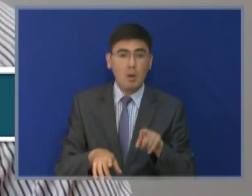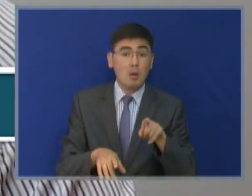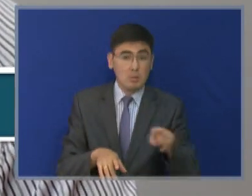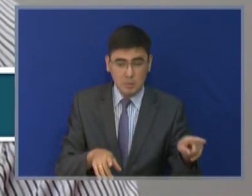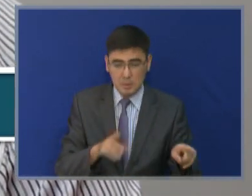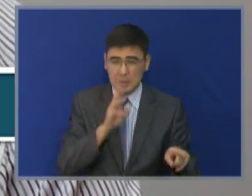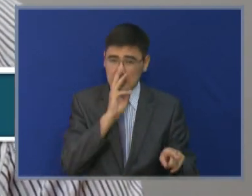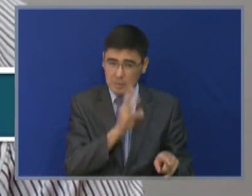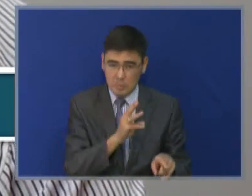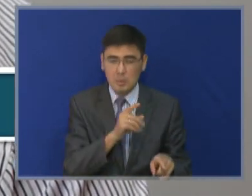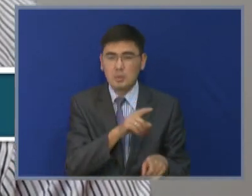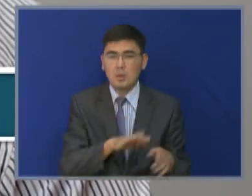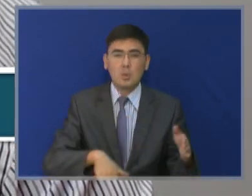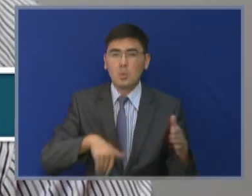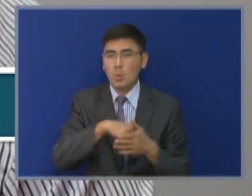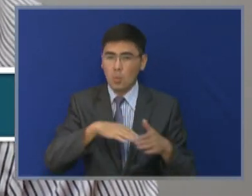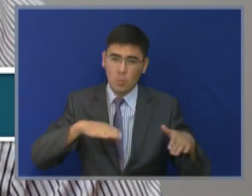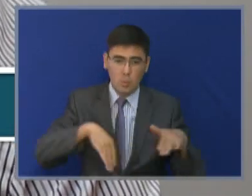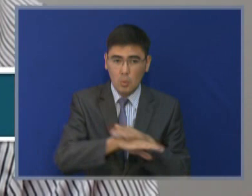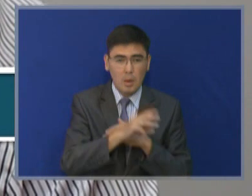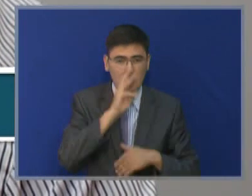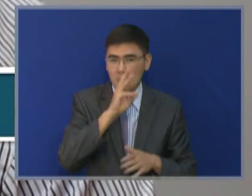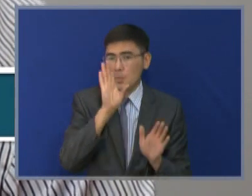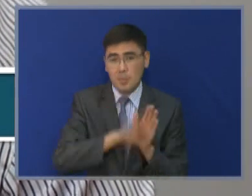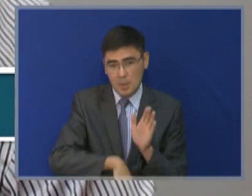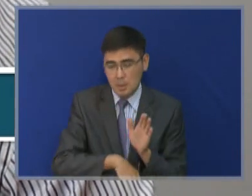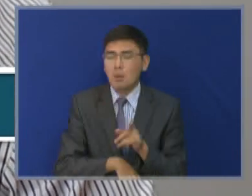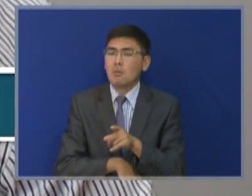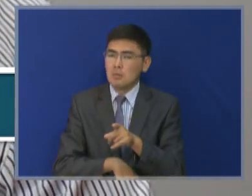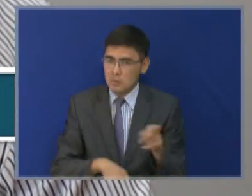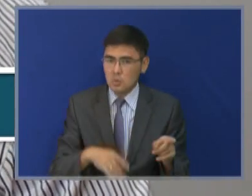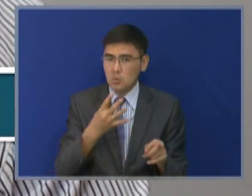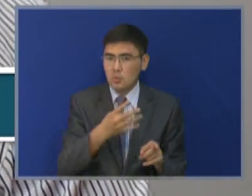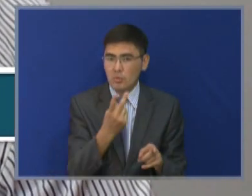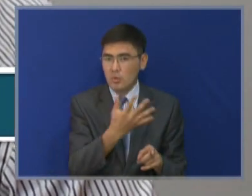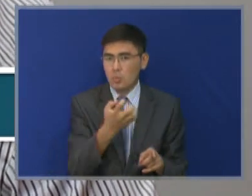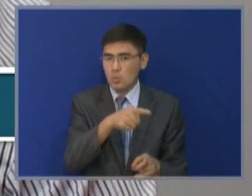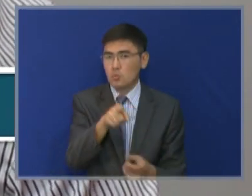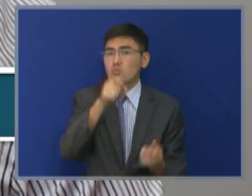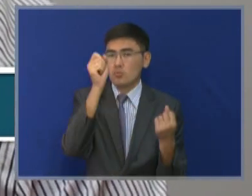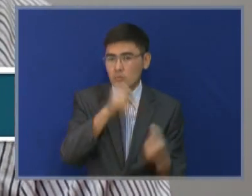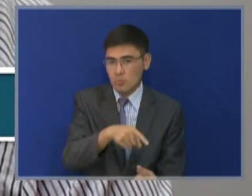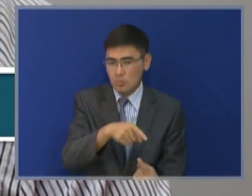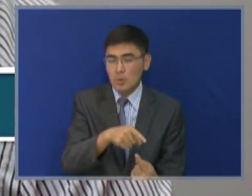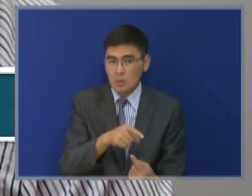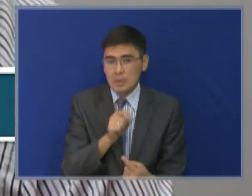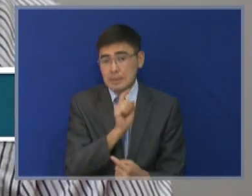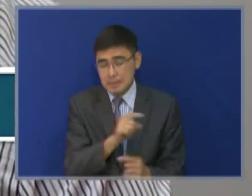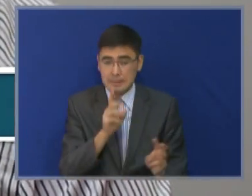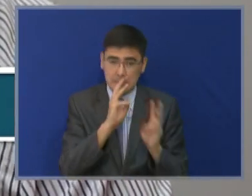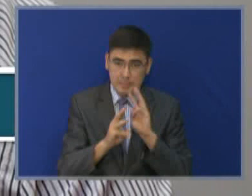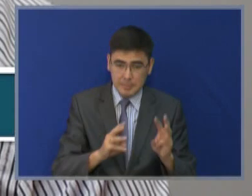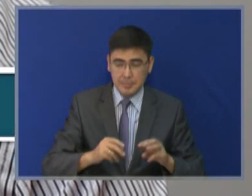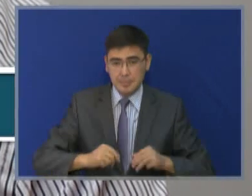сақталмайтын демалыста жүрген адамдардың қоспағанда жыл сайынғы ақы төленетін еңбек демалысындағы